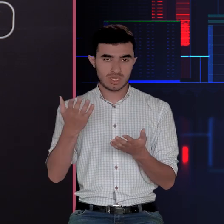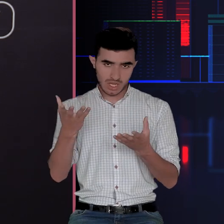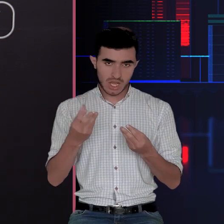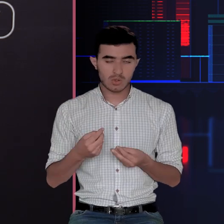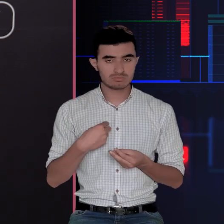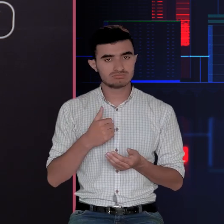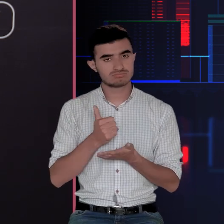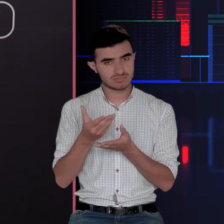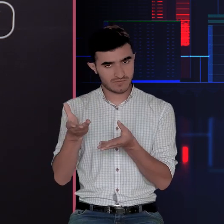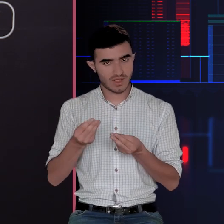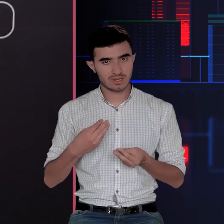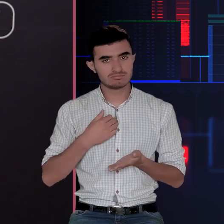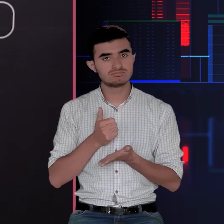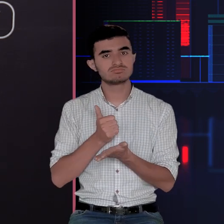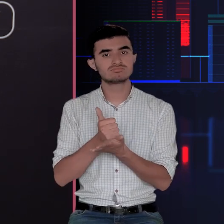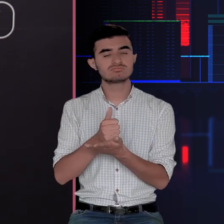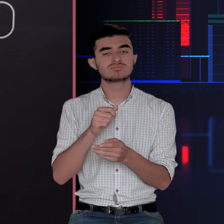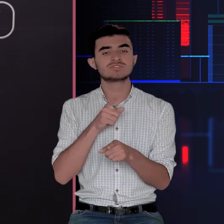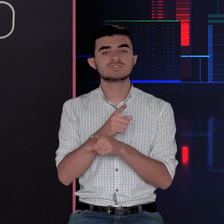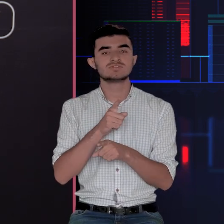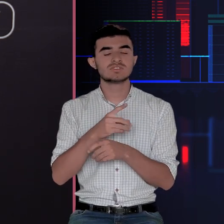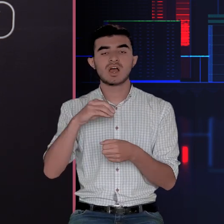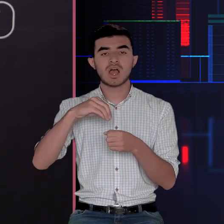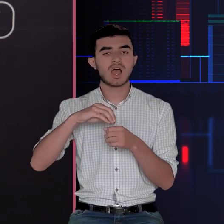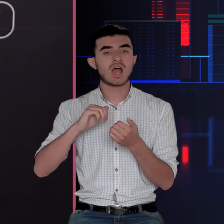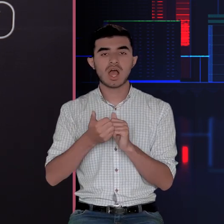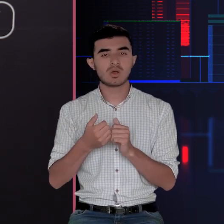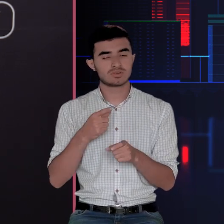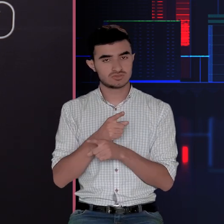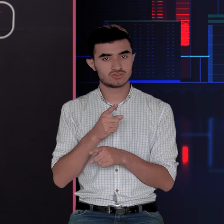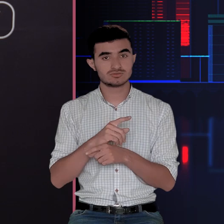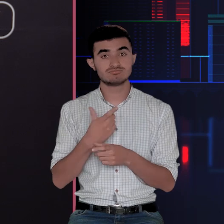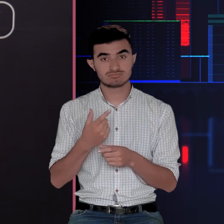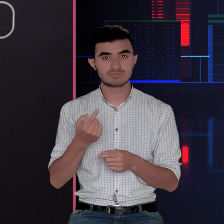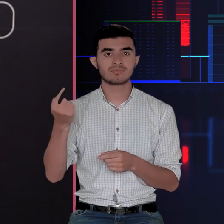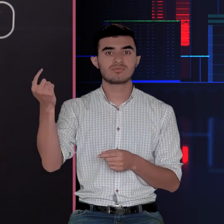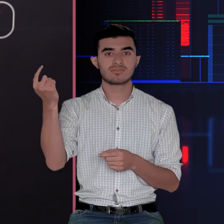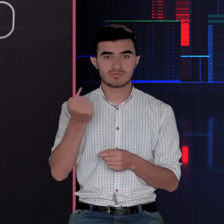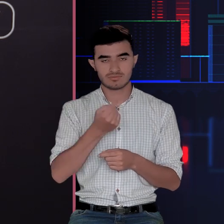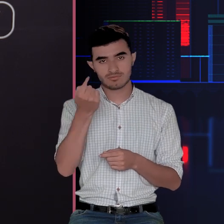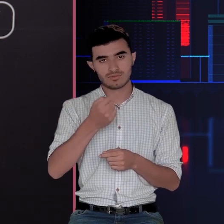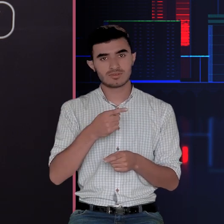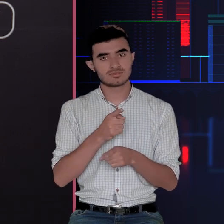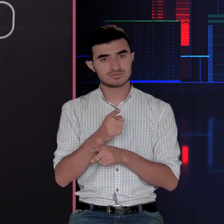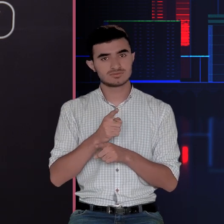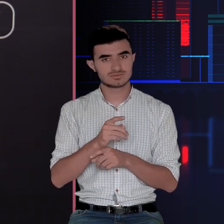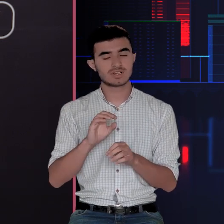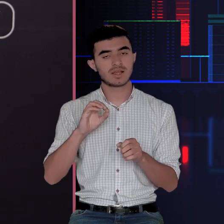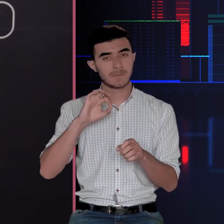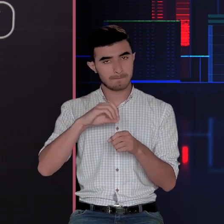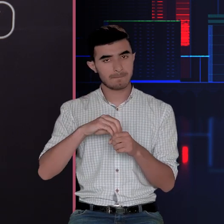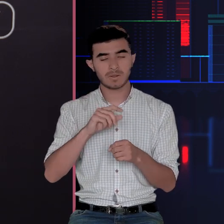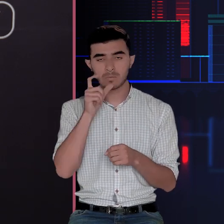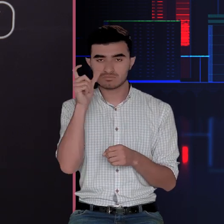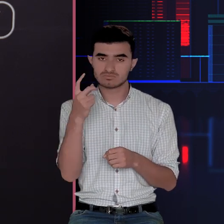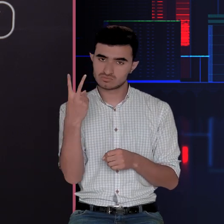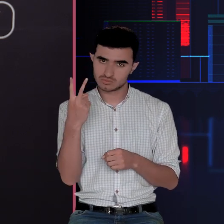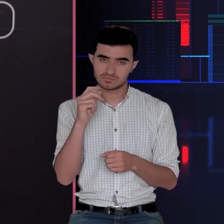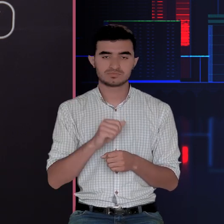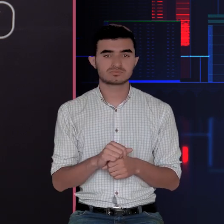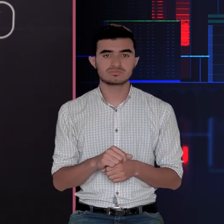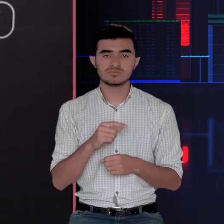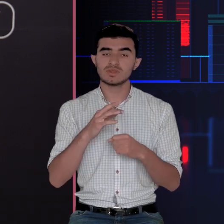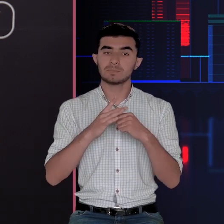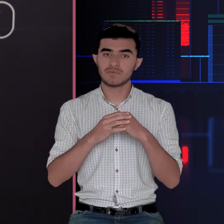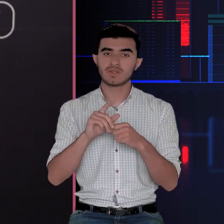में, and I'll teach you about it. And this couple was called, their names were Ossie and Elaine Rentak. तो इन्होंने फिर वहाँ